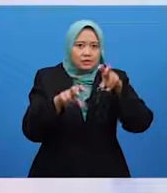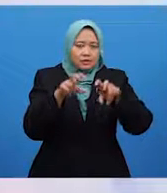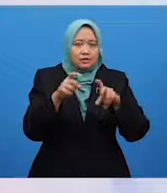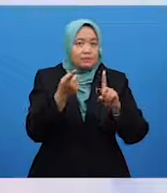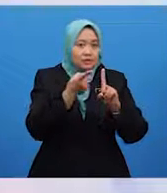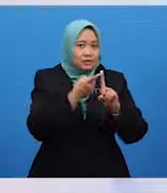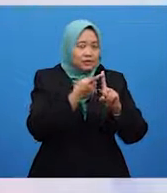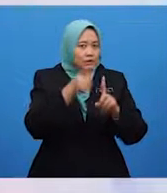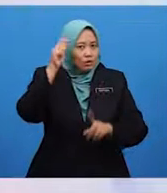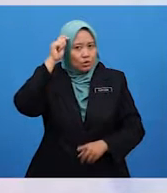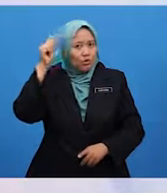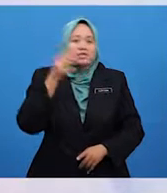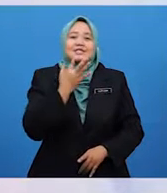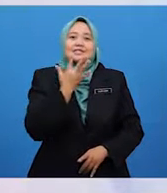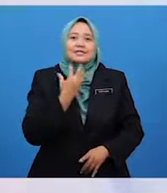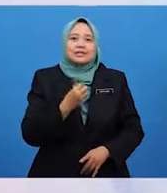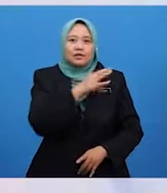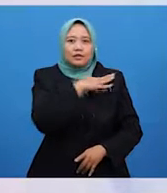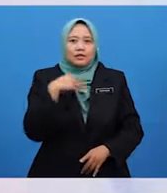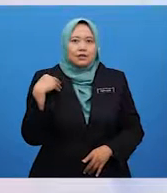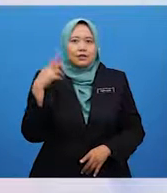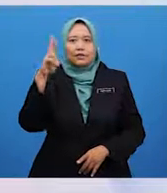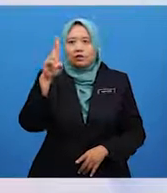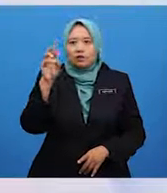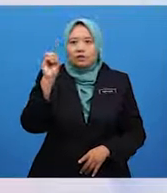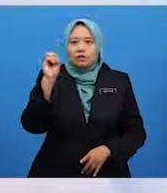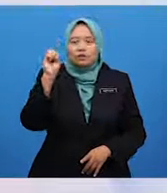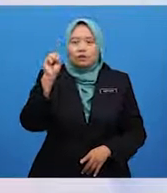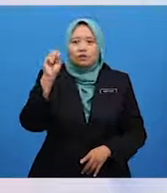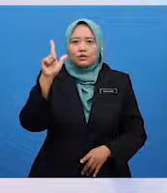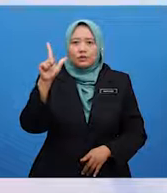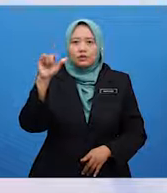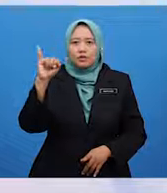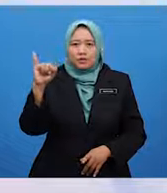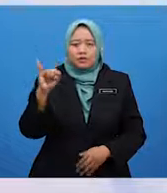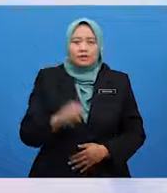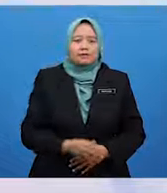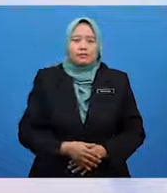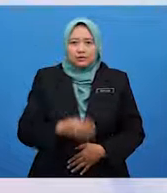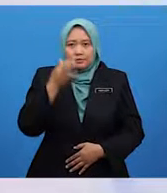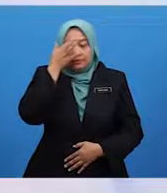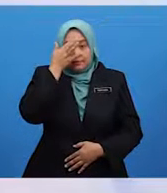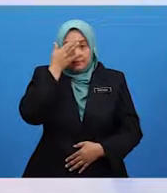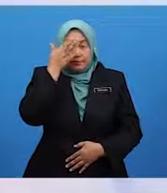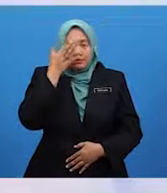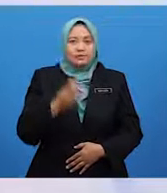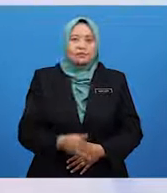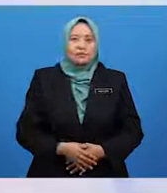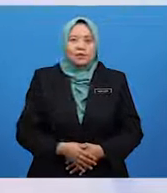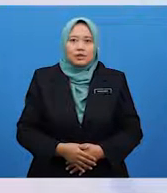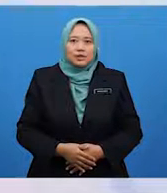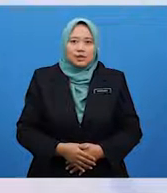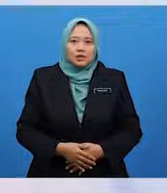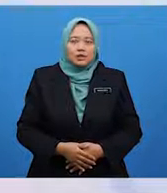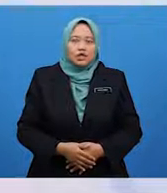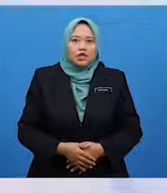Janggut dan juga Rosli Dobby. Betul. Dan setelah kajian yang dipilih melalui cadangan, maka pilihan